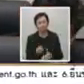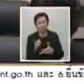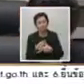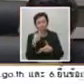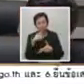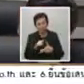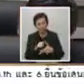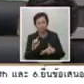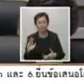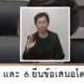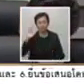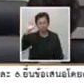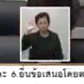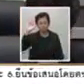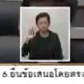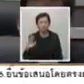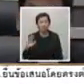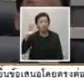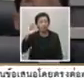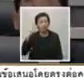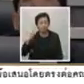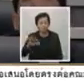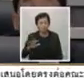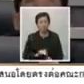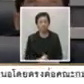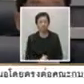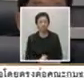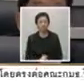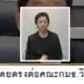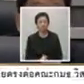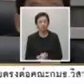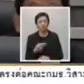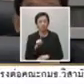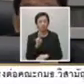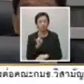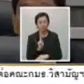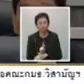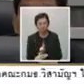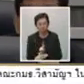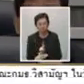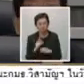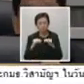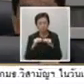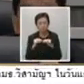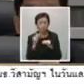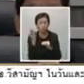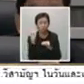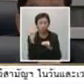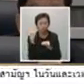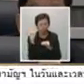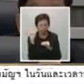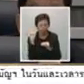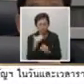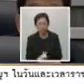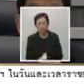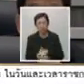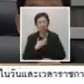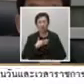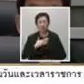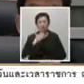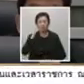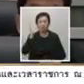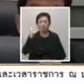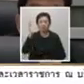การประท้วงเสร็จนะฮะตอนนั้นท่านประธานที่ประชุมขณะนั้นนะฮะก็ยังให้ผมอภิปร